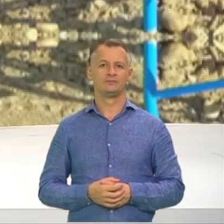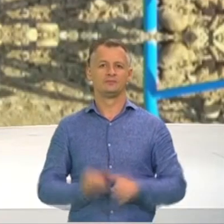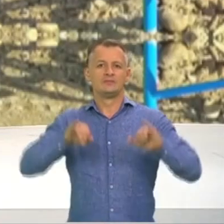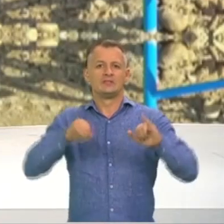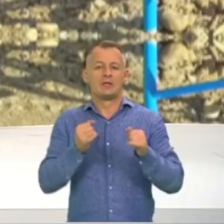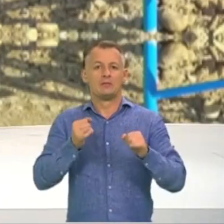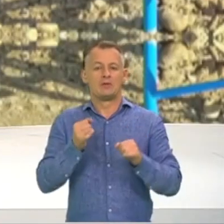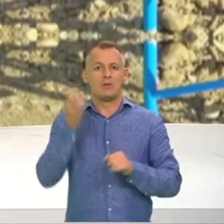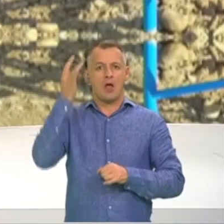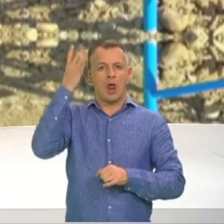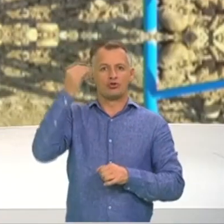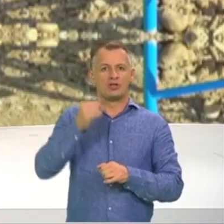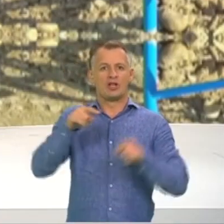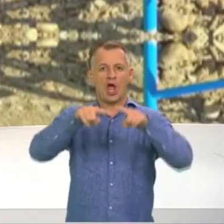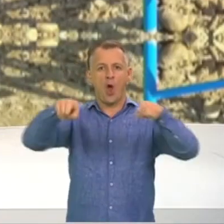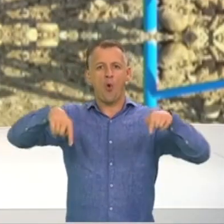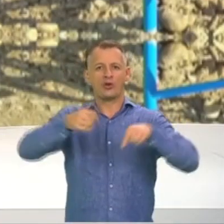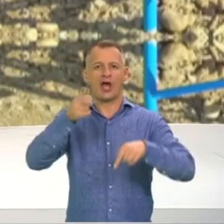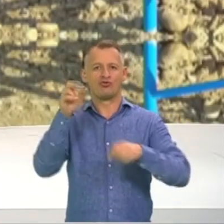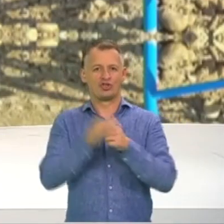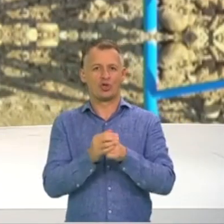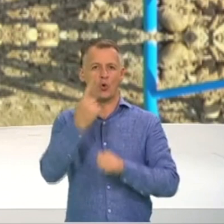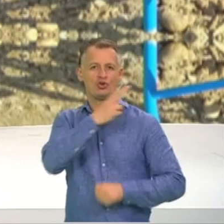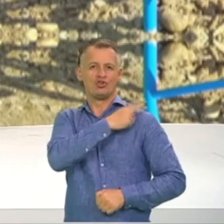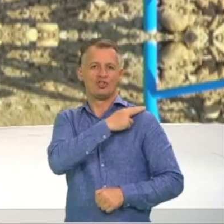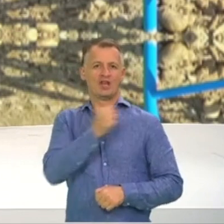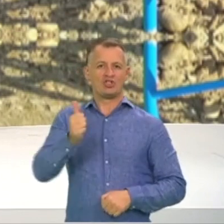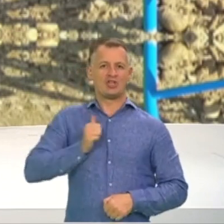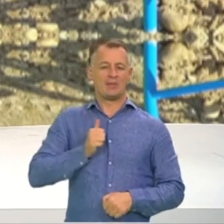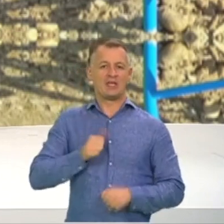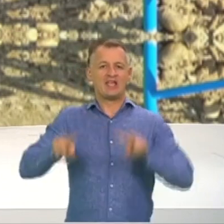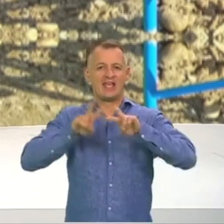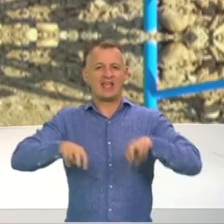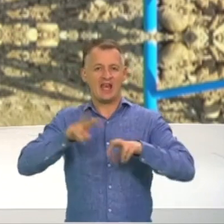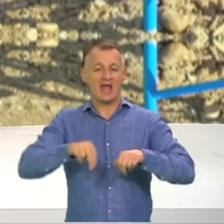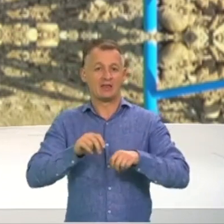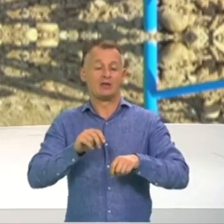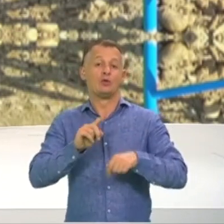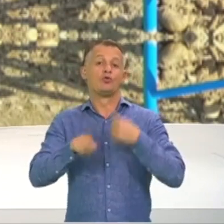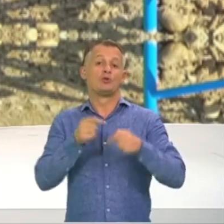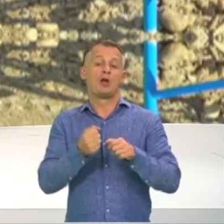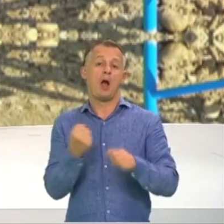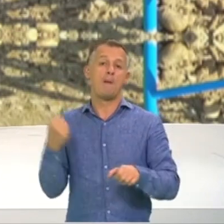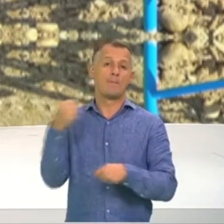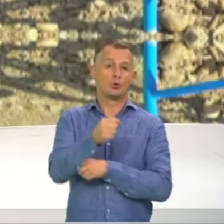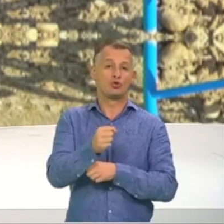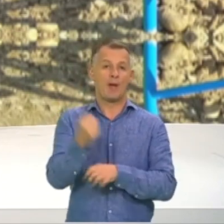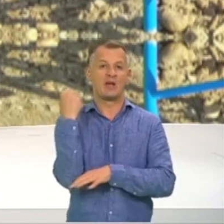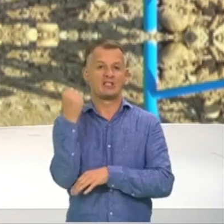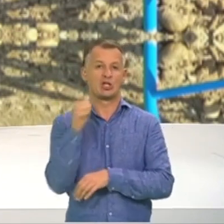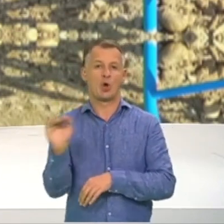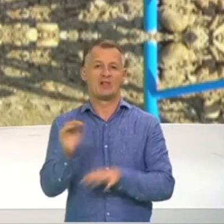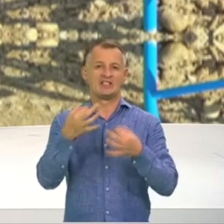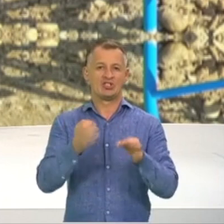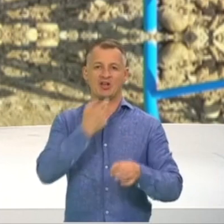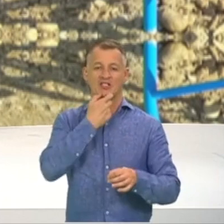Caz halucinant la Curtea de Argeș, un șef din cadrul jandarmeriei este anchetat penal după ce ar fi bătut și amenințat un copil de 10 ani. S-ar fi